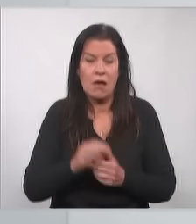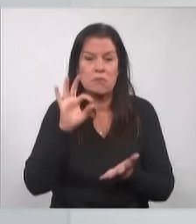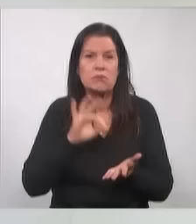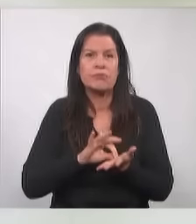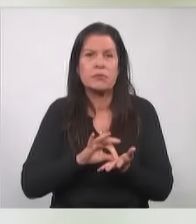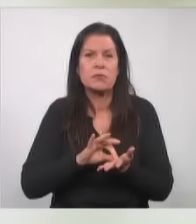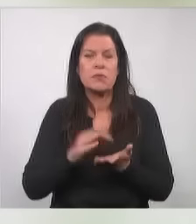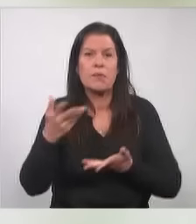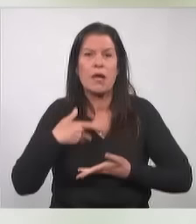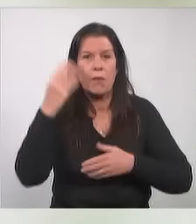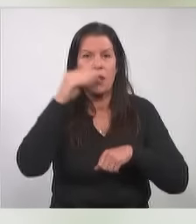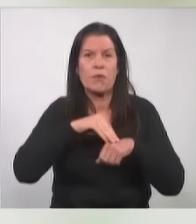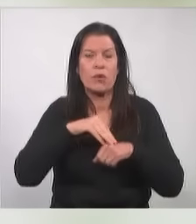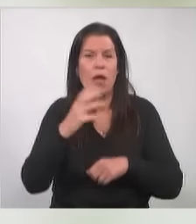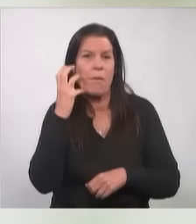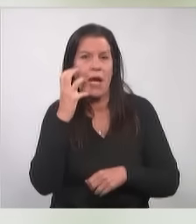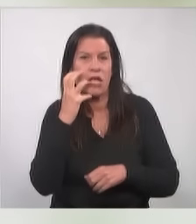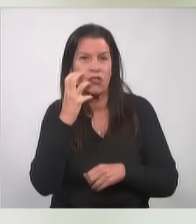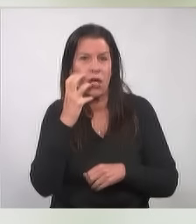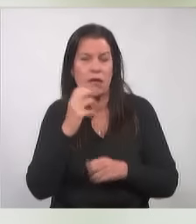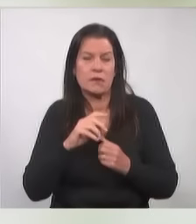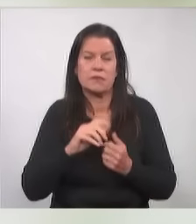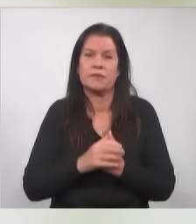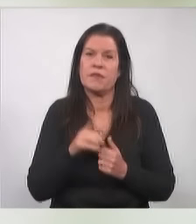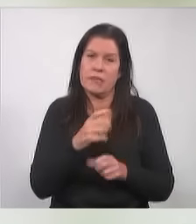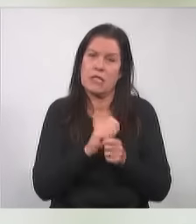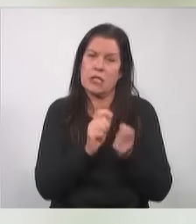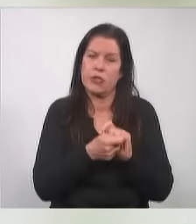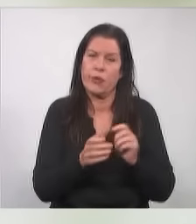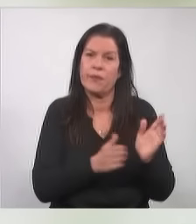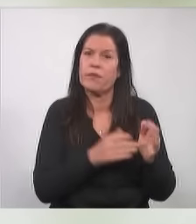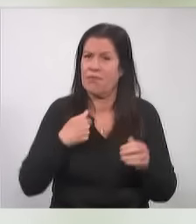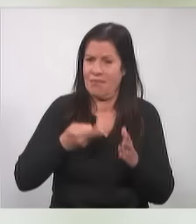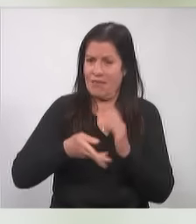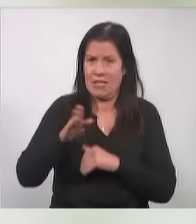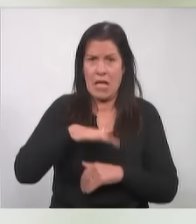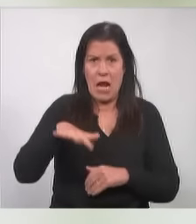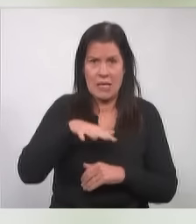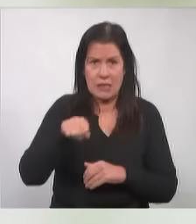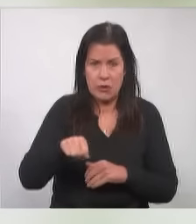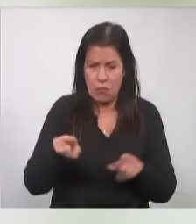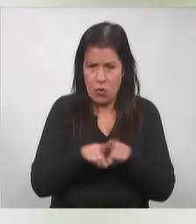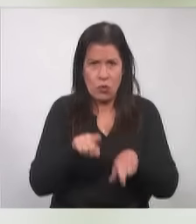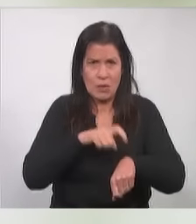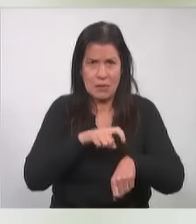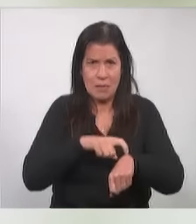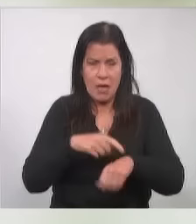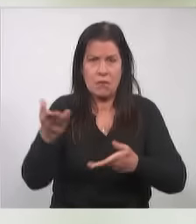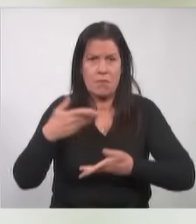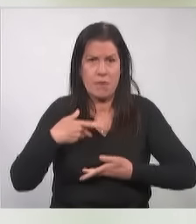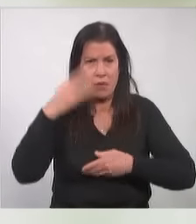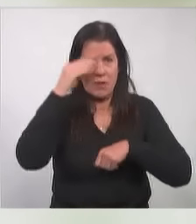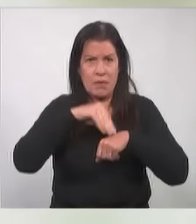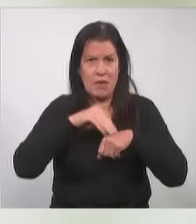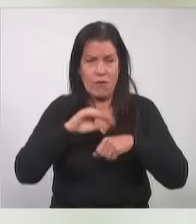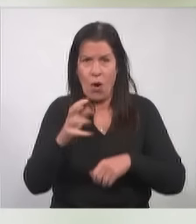הכל. כשאנחנו יוצאים לאזור, באותו זמן אנחנו מקבלים דיווח בקשר שמפקד